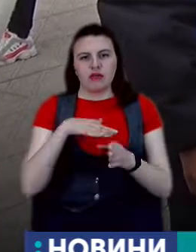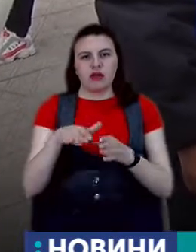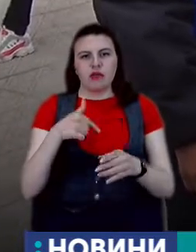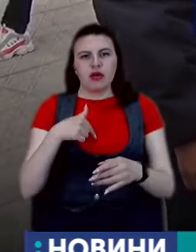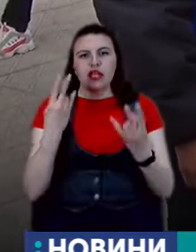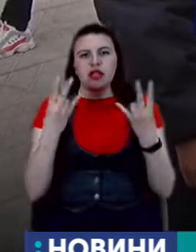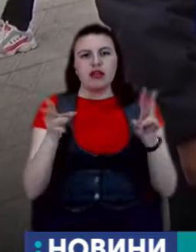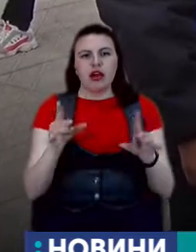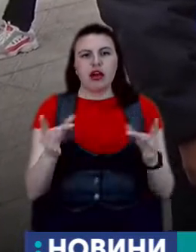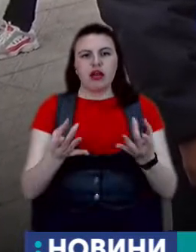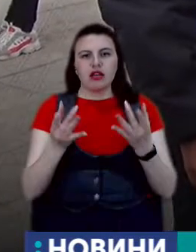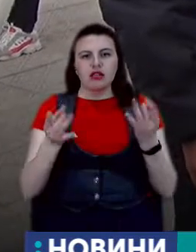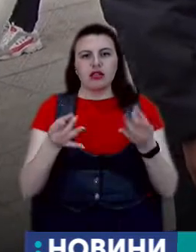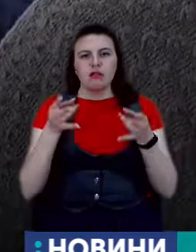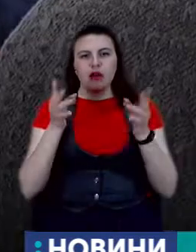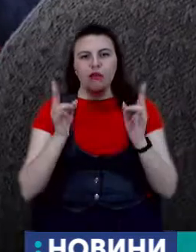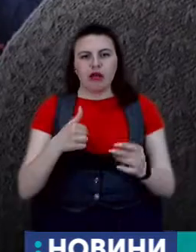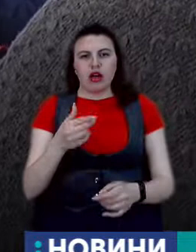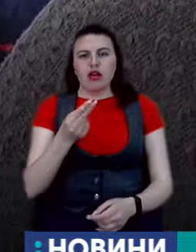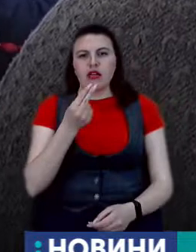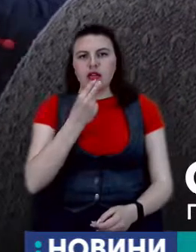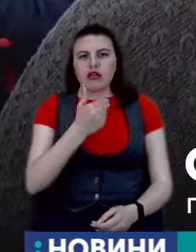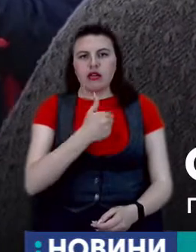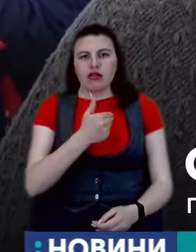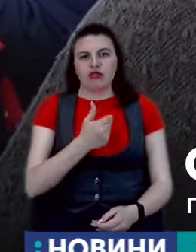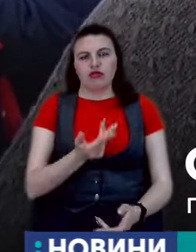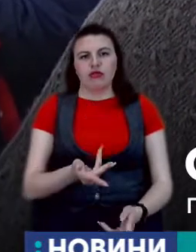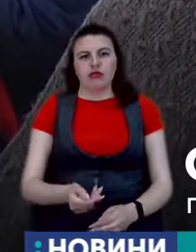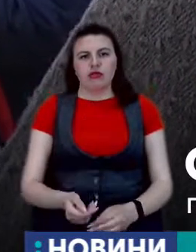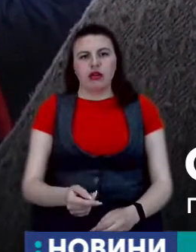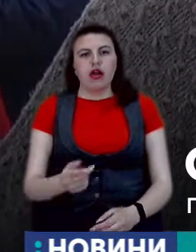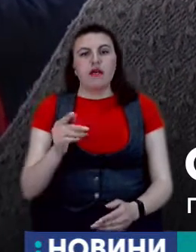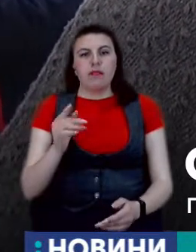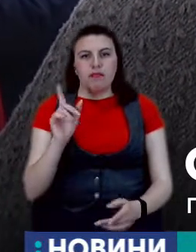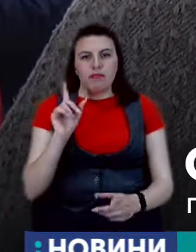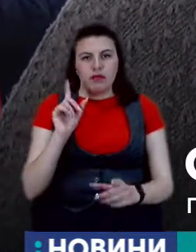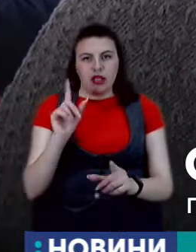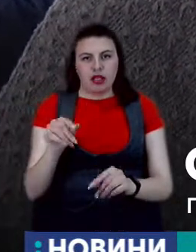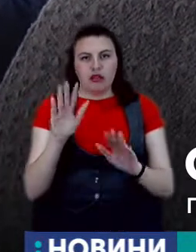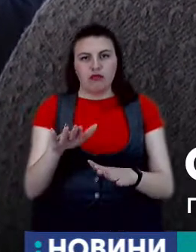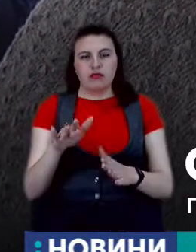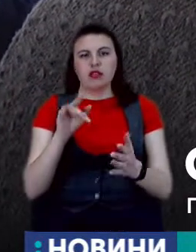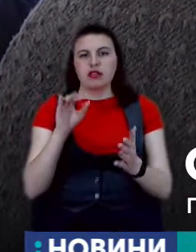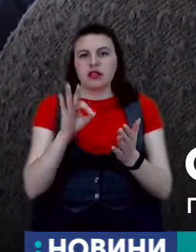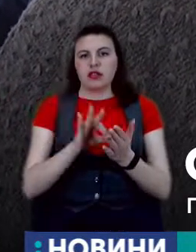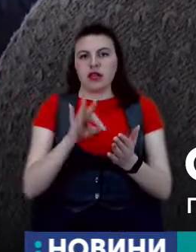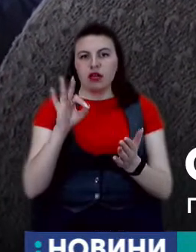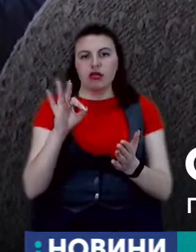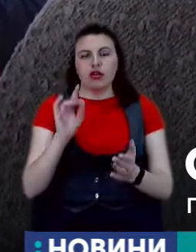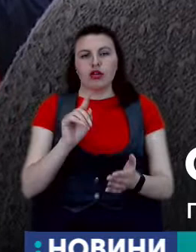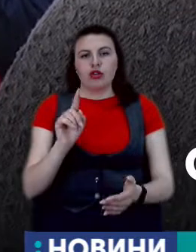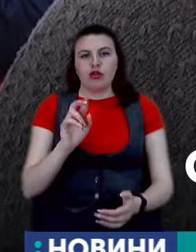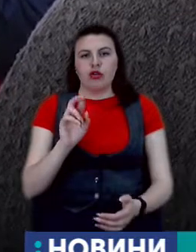їсти. Я їсти хочу, розумієте? Приїхали з тою цілею, щоб наконець-то восторжествувала справедливість